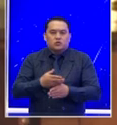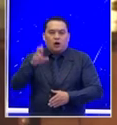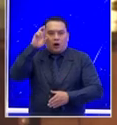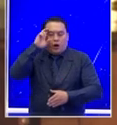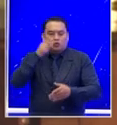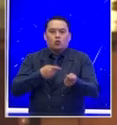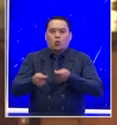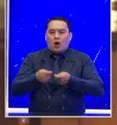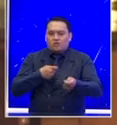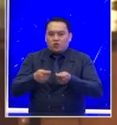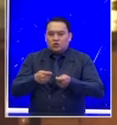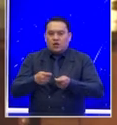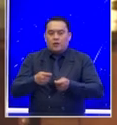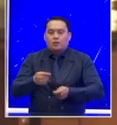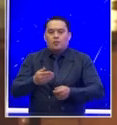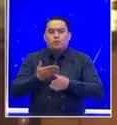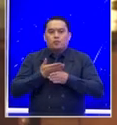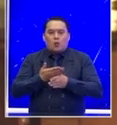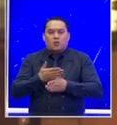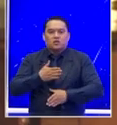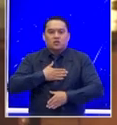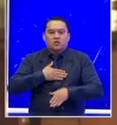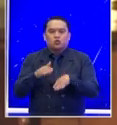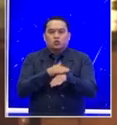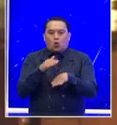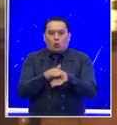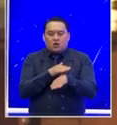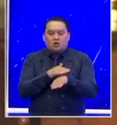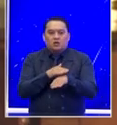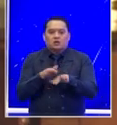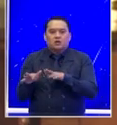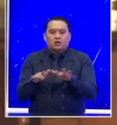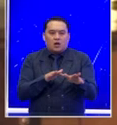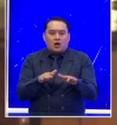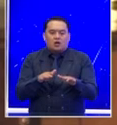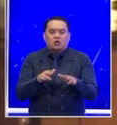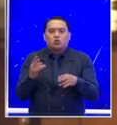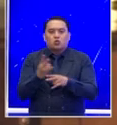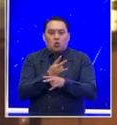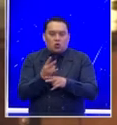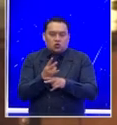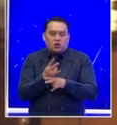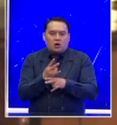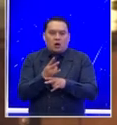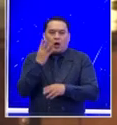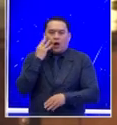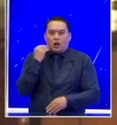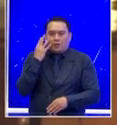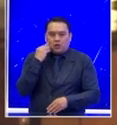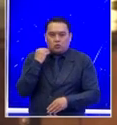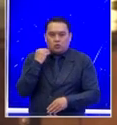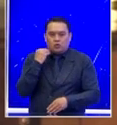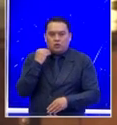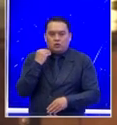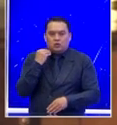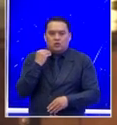государственного руководства и помощи наших благотворителей, в пасхальную ночь в Алма-Ату